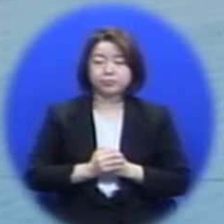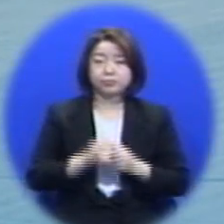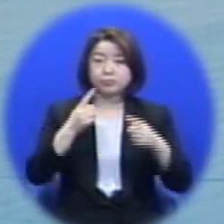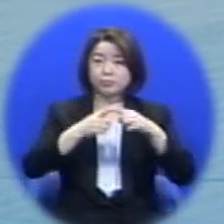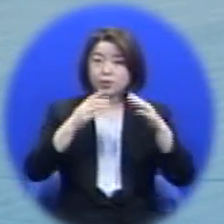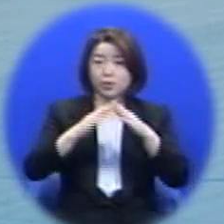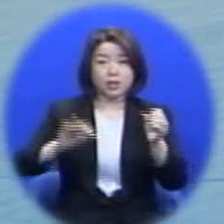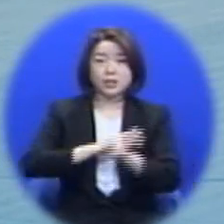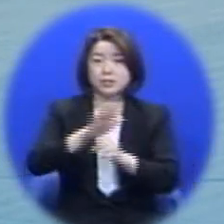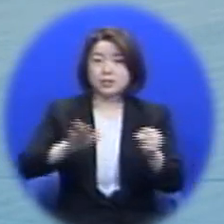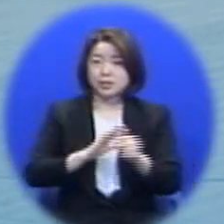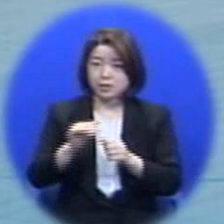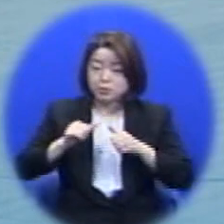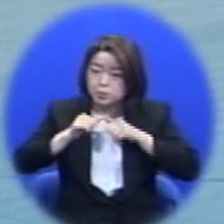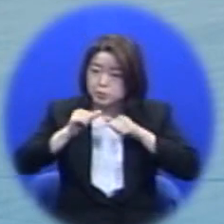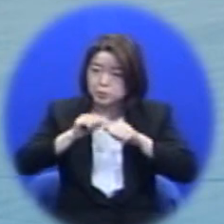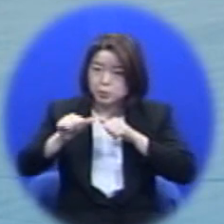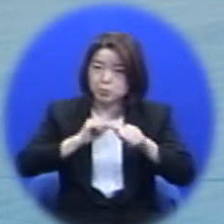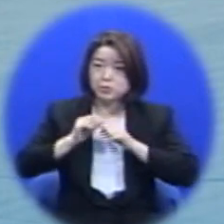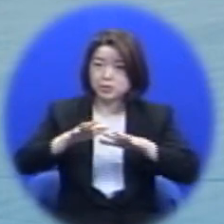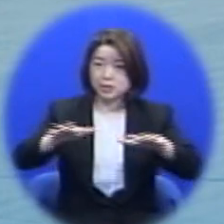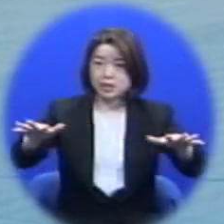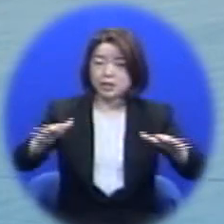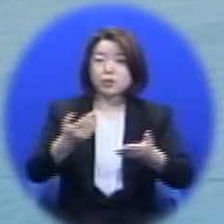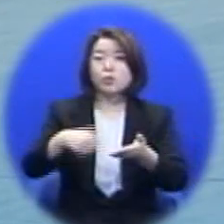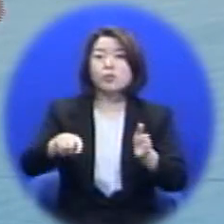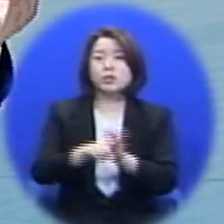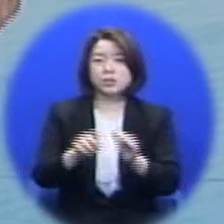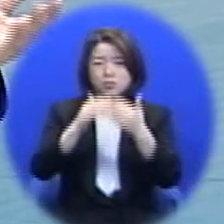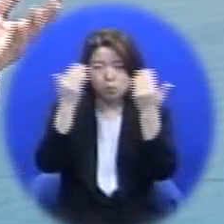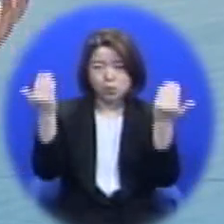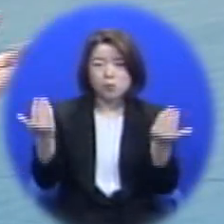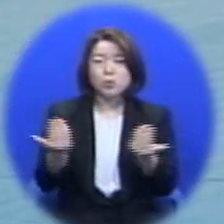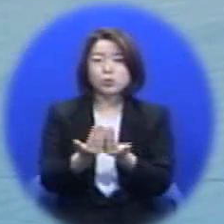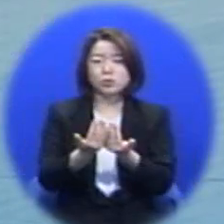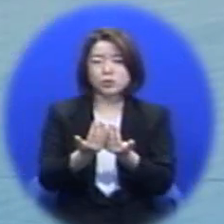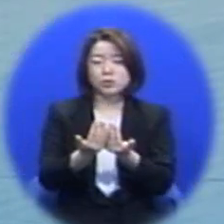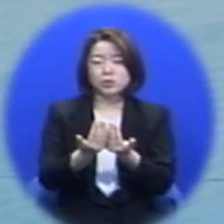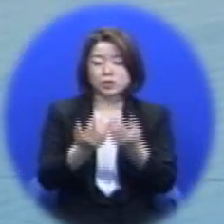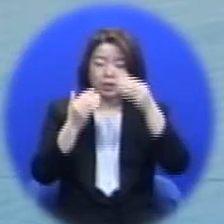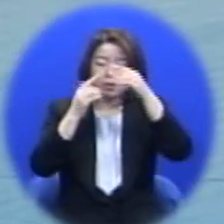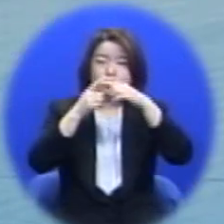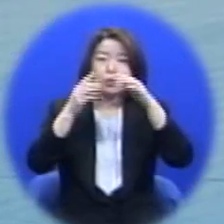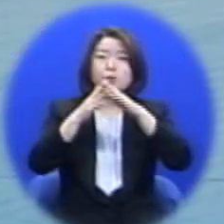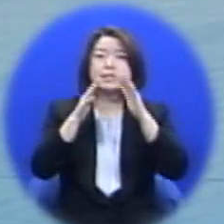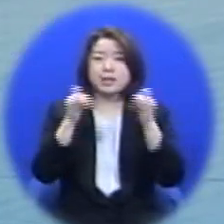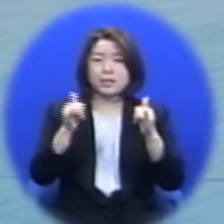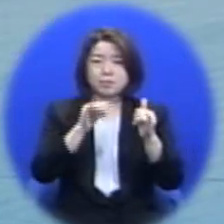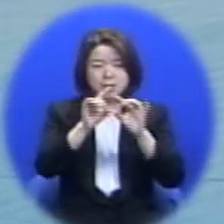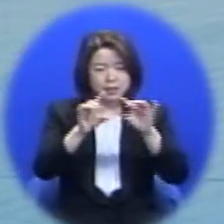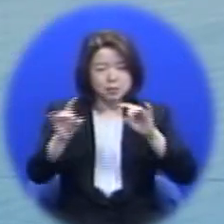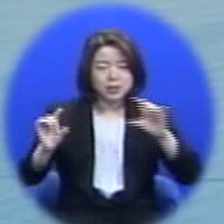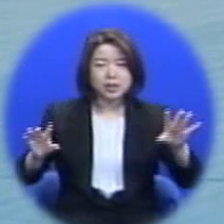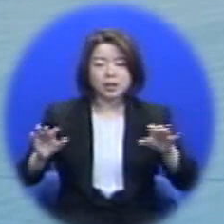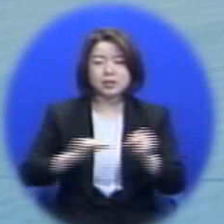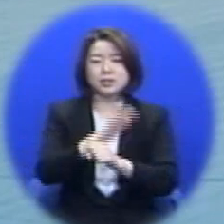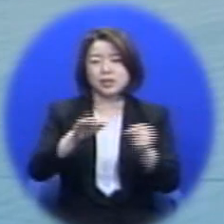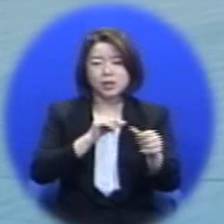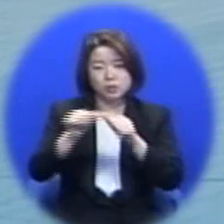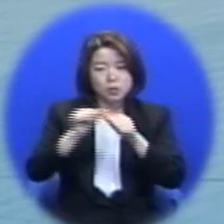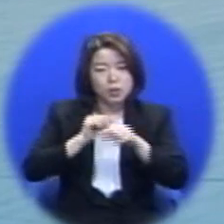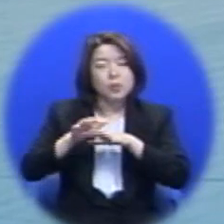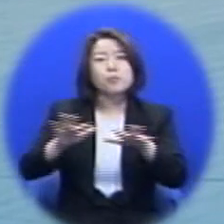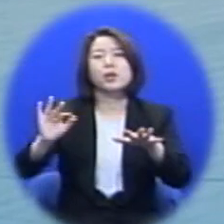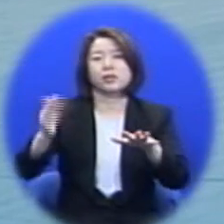교회가 사랑으로 소문날 정도가 되려면 온 교우들이 사랑으로 소문나야 하는 거거든. 이게 과연 가능한